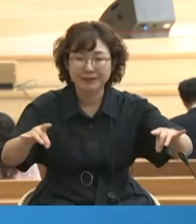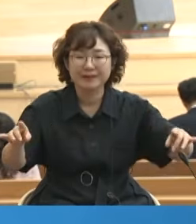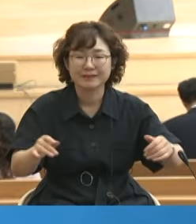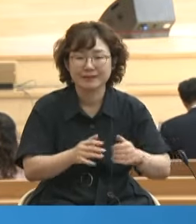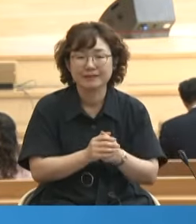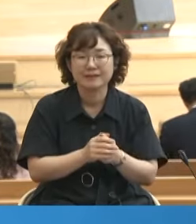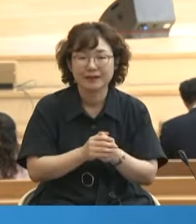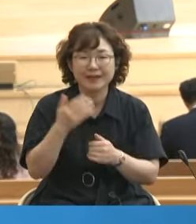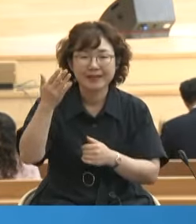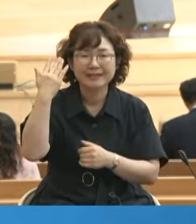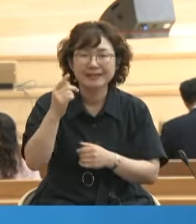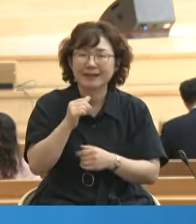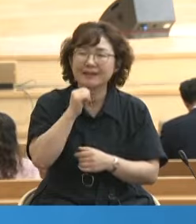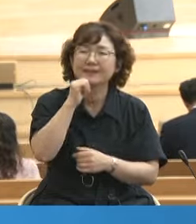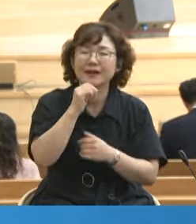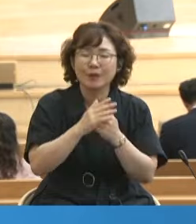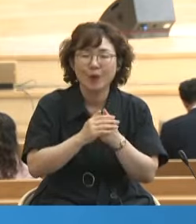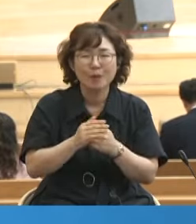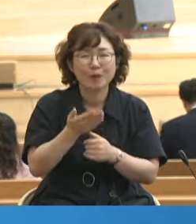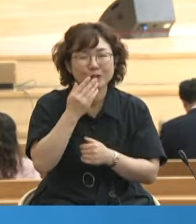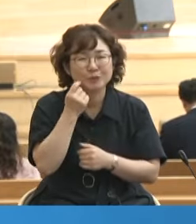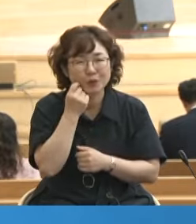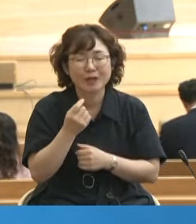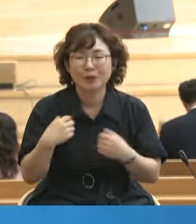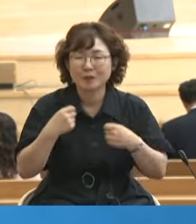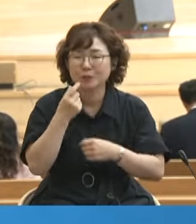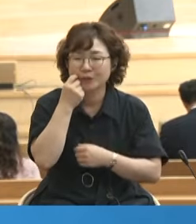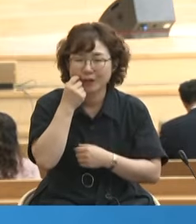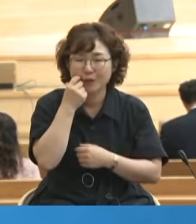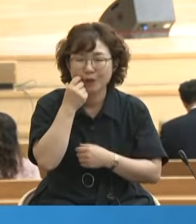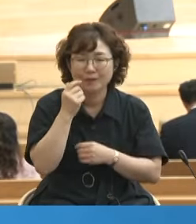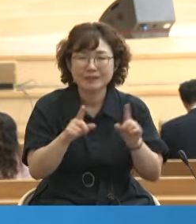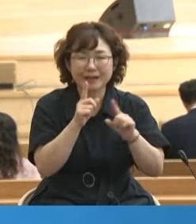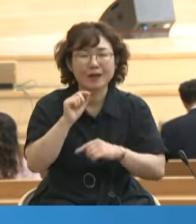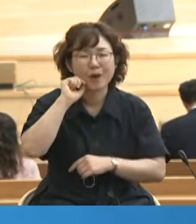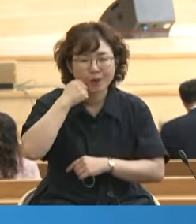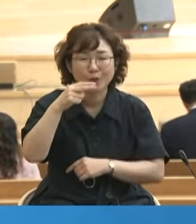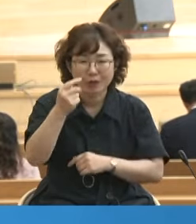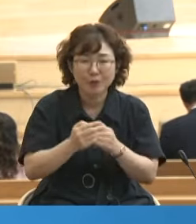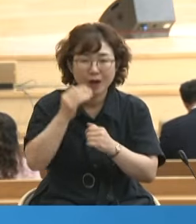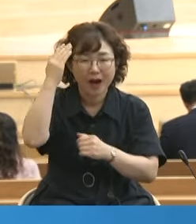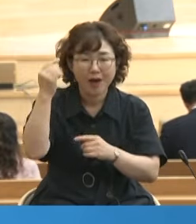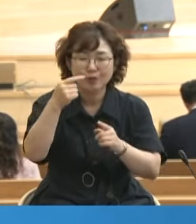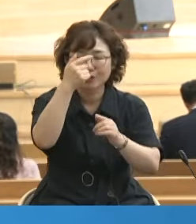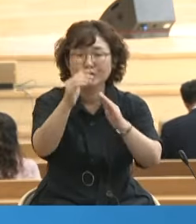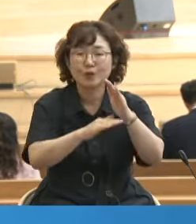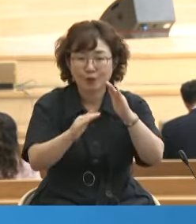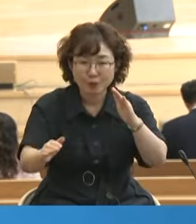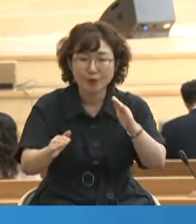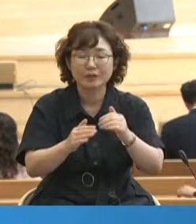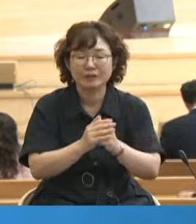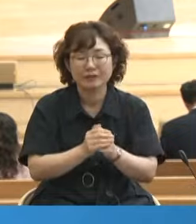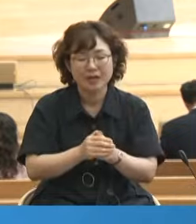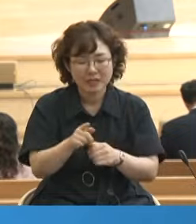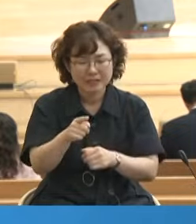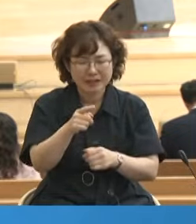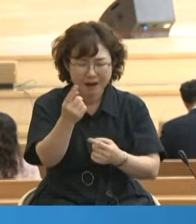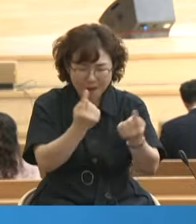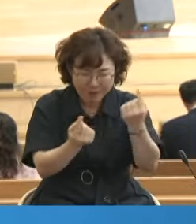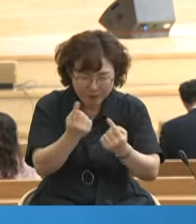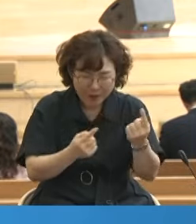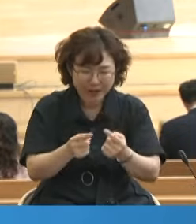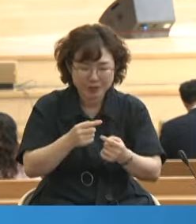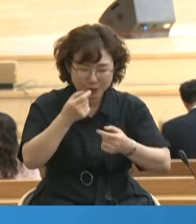과거에 그렇게 못 살고 못 먹고 못 입고 그래도 한국교회 성도들 정말로 마룻바닥에